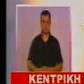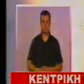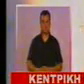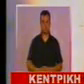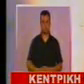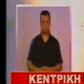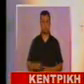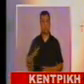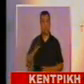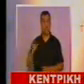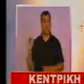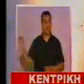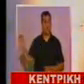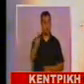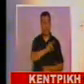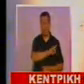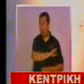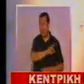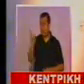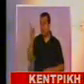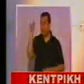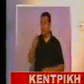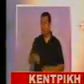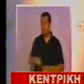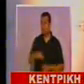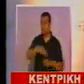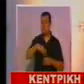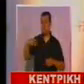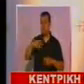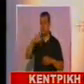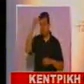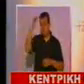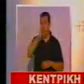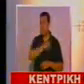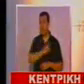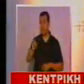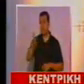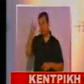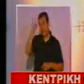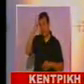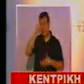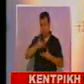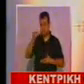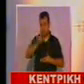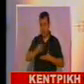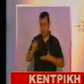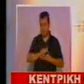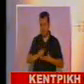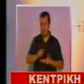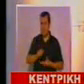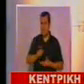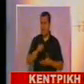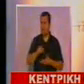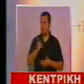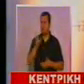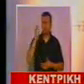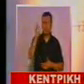να μην ψηφίσει Τσίπρα. Σε τι αποσκοπεί? Είναι ένα ερώτημα.